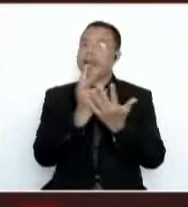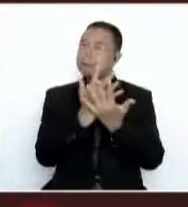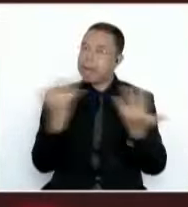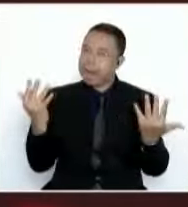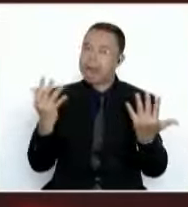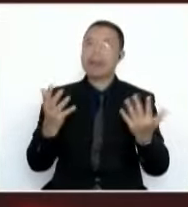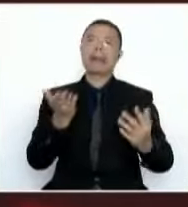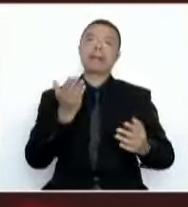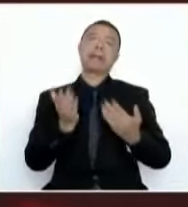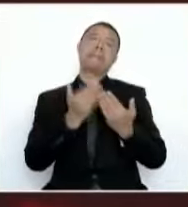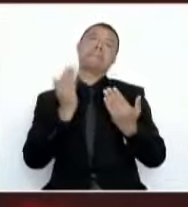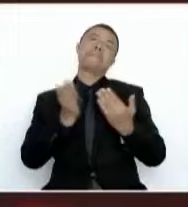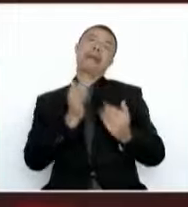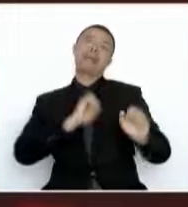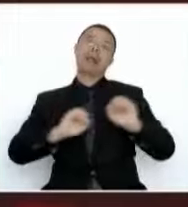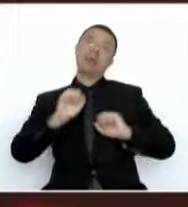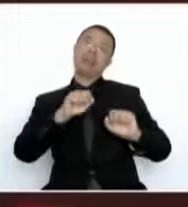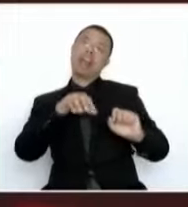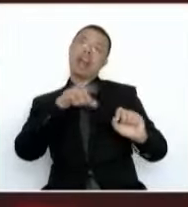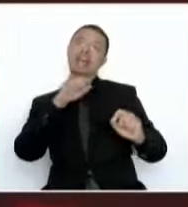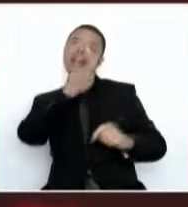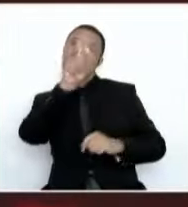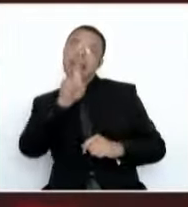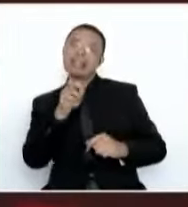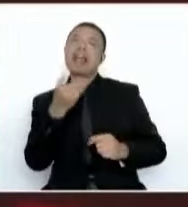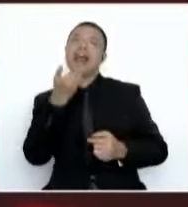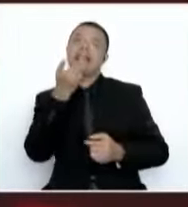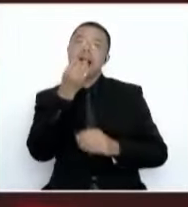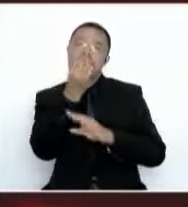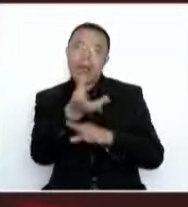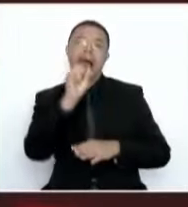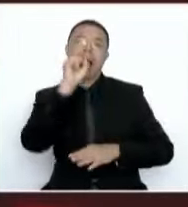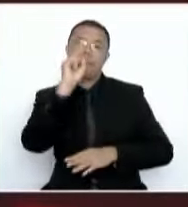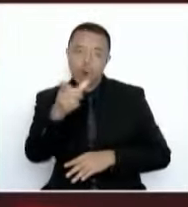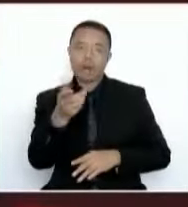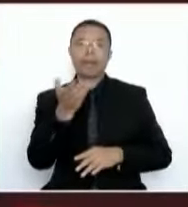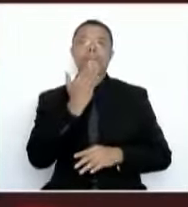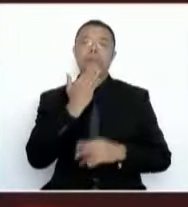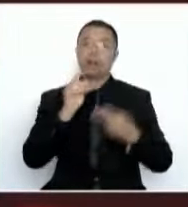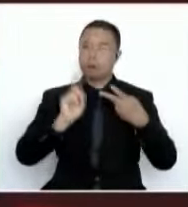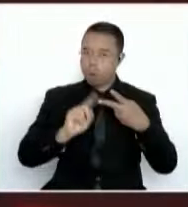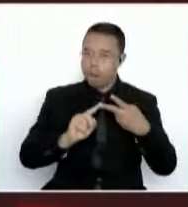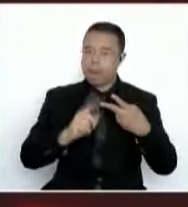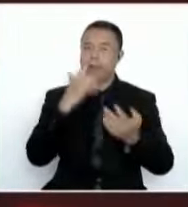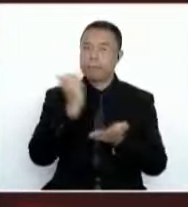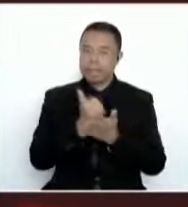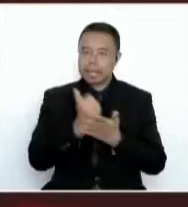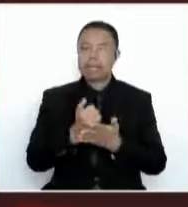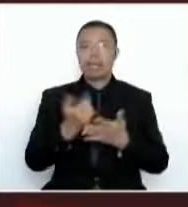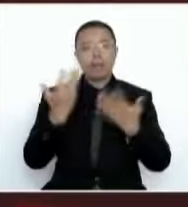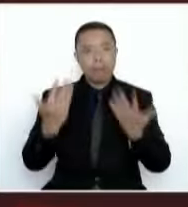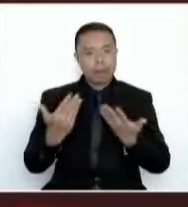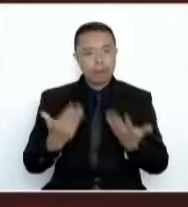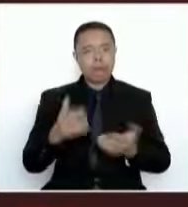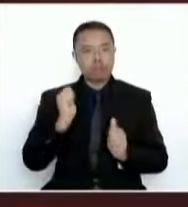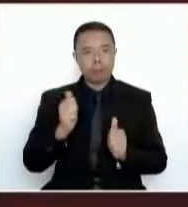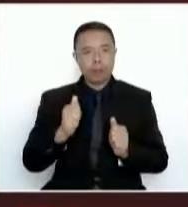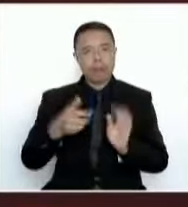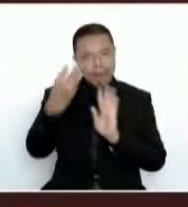akan mudah ee melakukan an ee aduan-aduan dan yang penting lagi adalah bagaimana agar